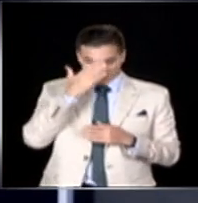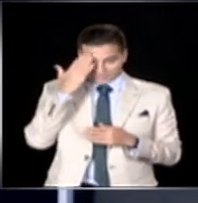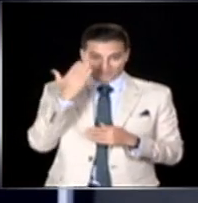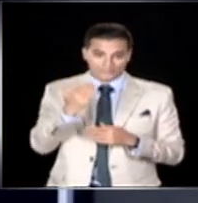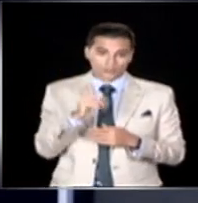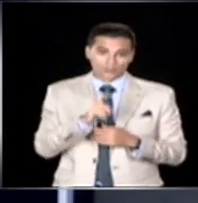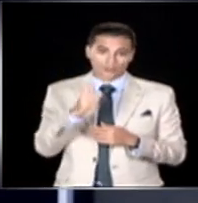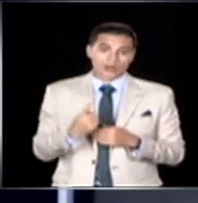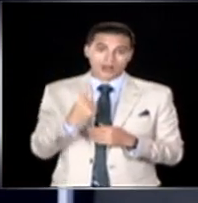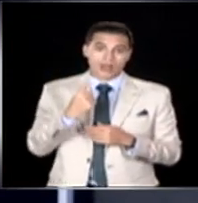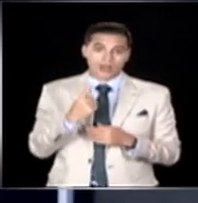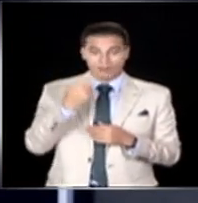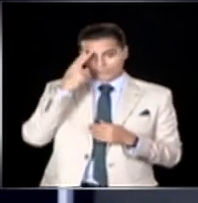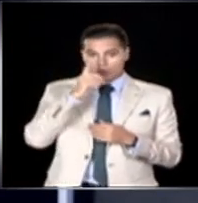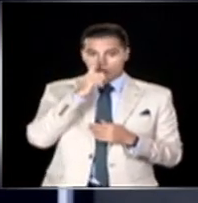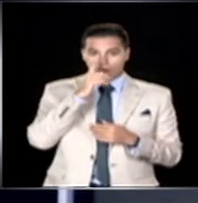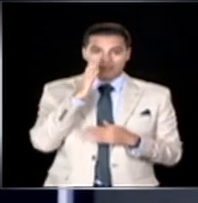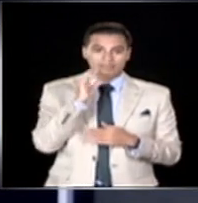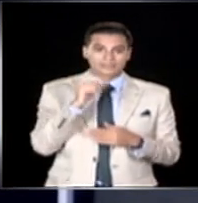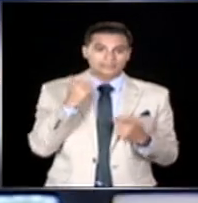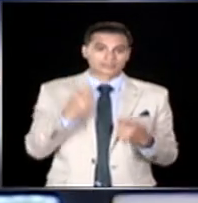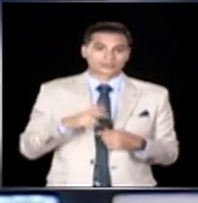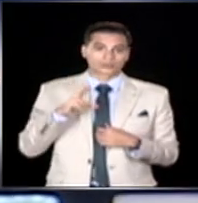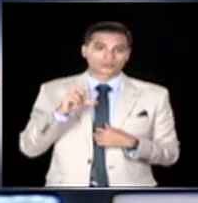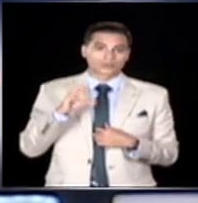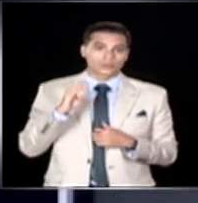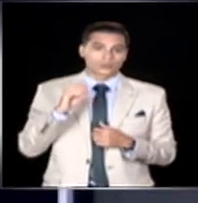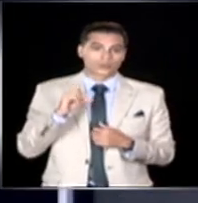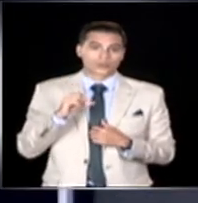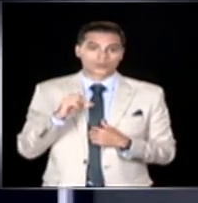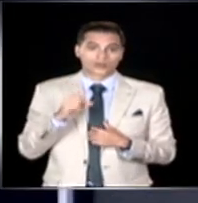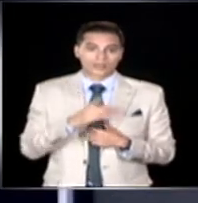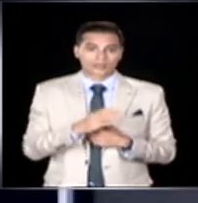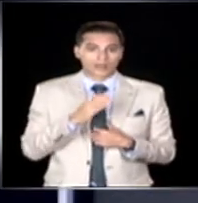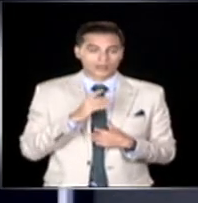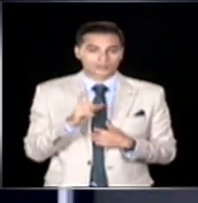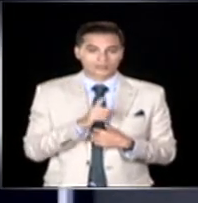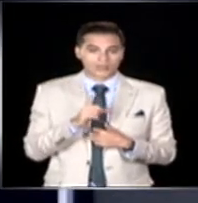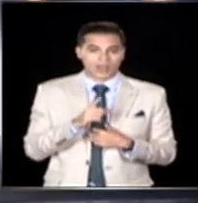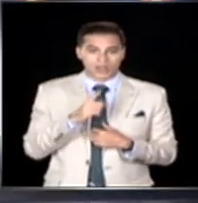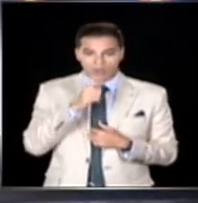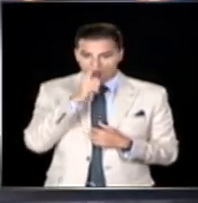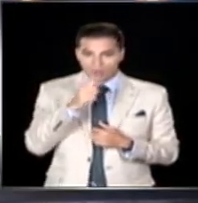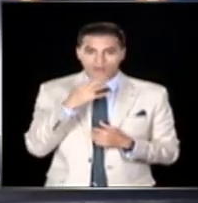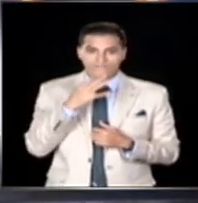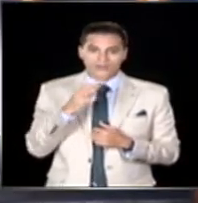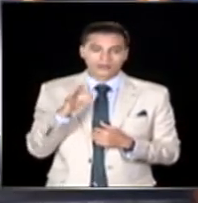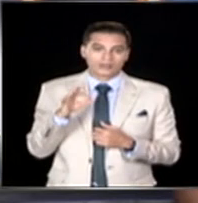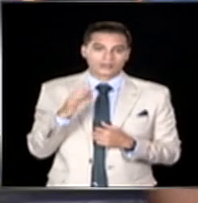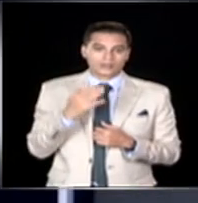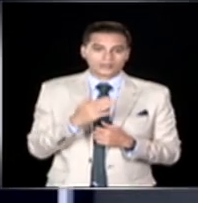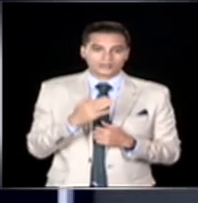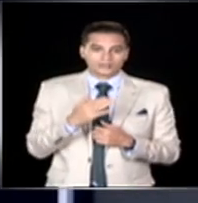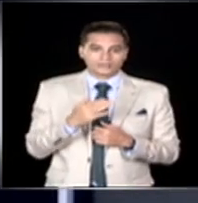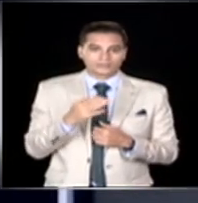الأولاني، ما هي اللغة الرسمية في دولة توجو؟ أنت جاوبت طبعاً يا محمد اللغة الفرنسية. من